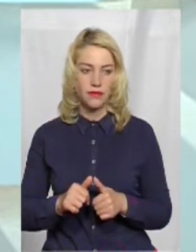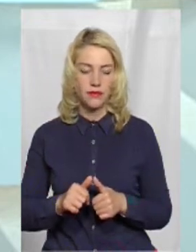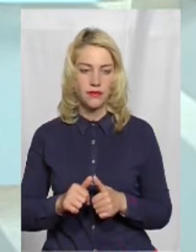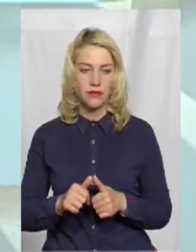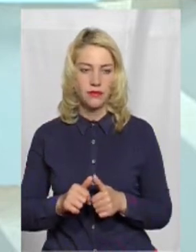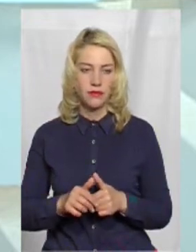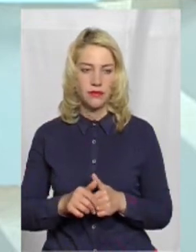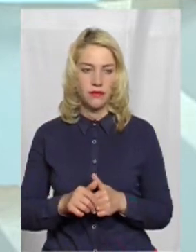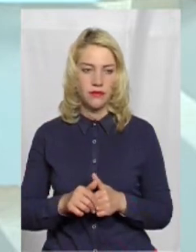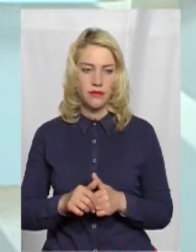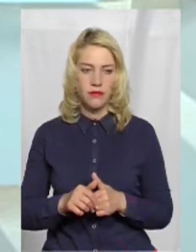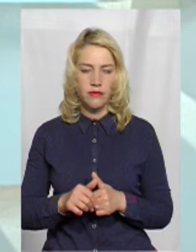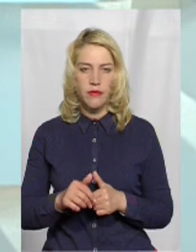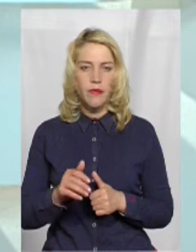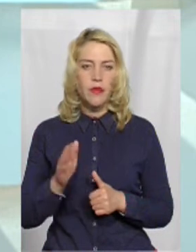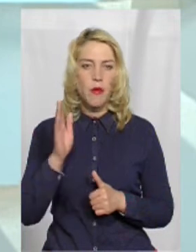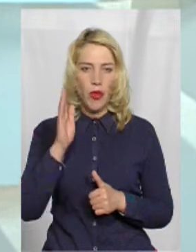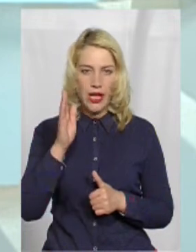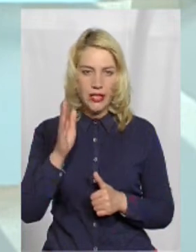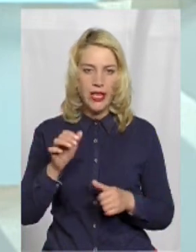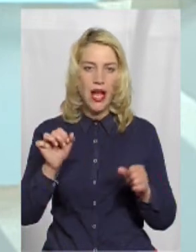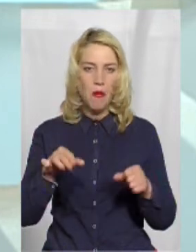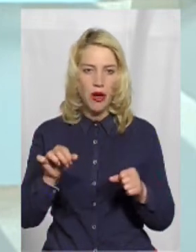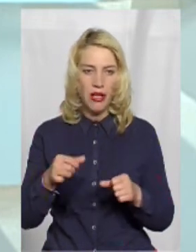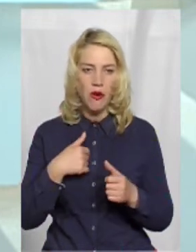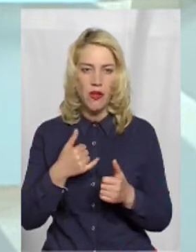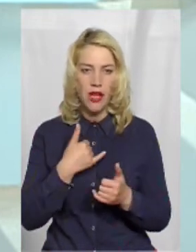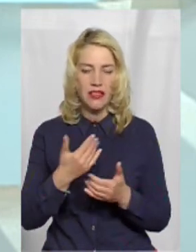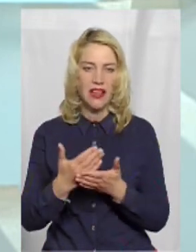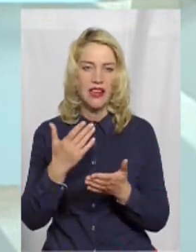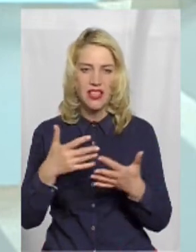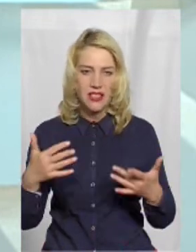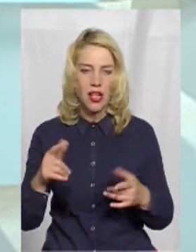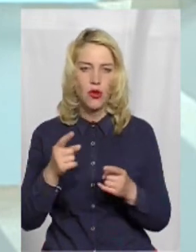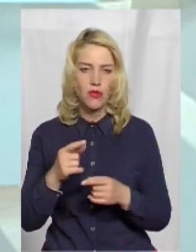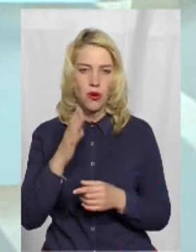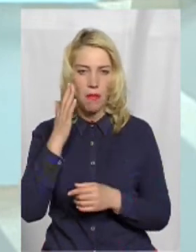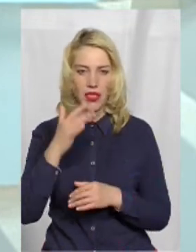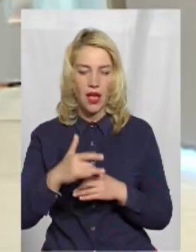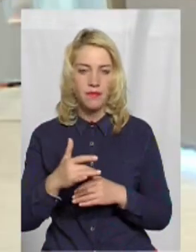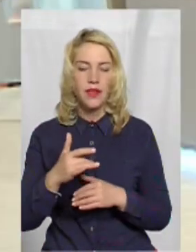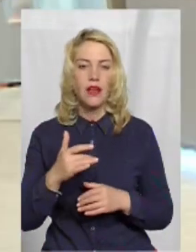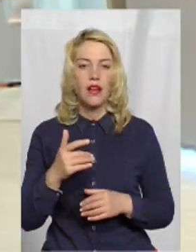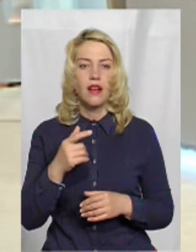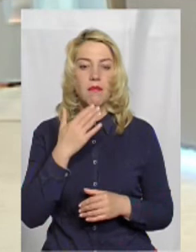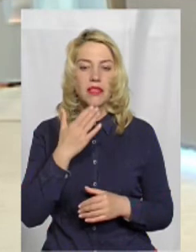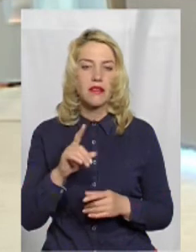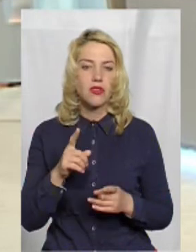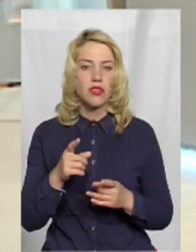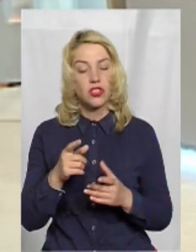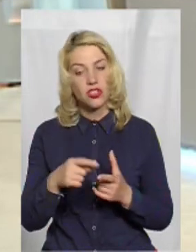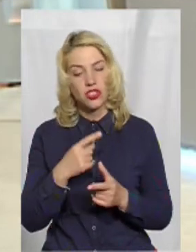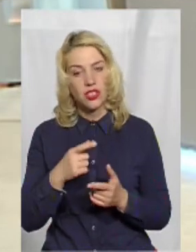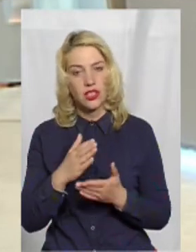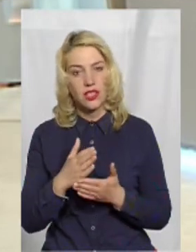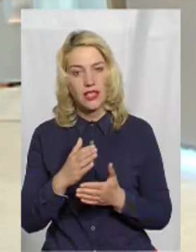ну, скажімо там, потенційних можливостей і в нас, і в них різний. Тому що наша мета була... Сильна різниця? Я би не сказав,